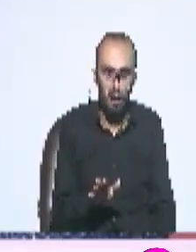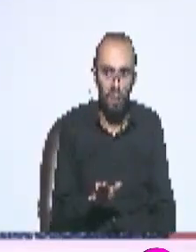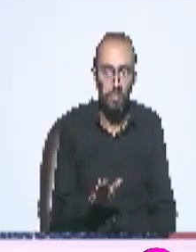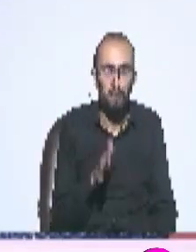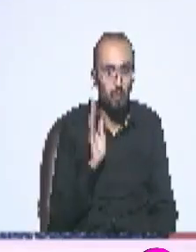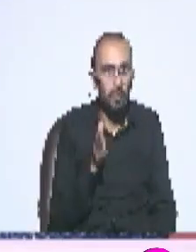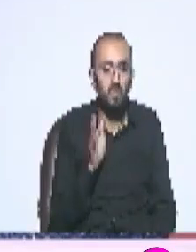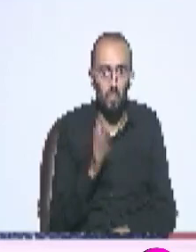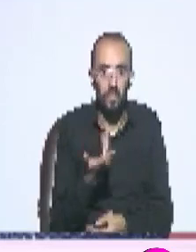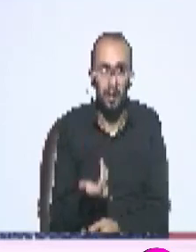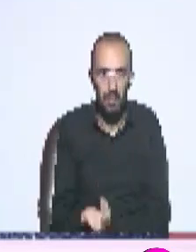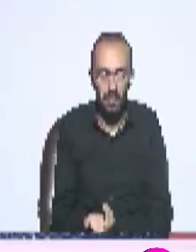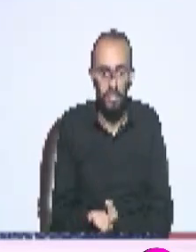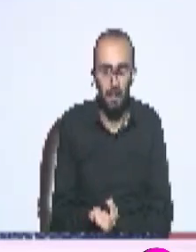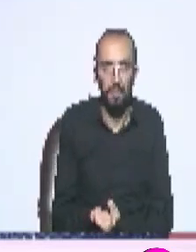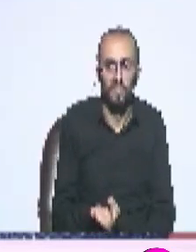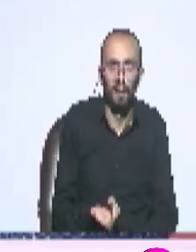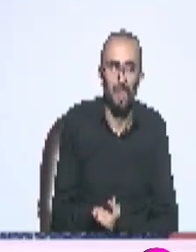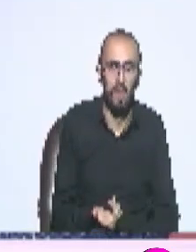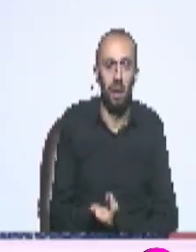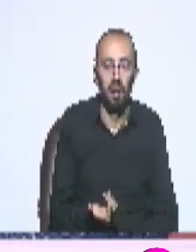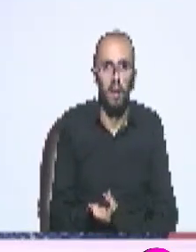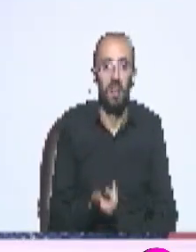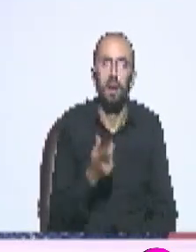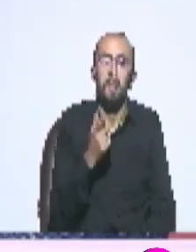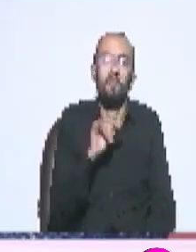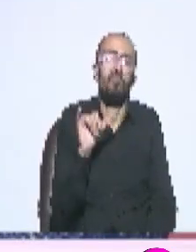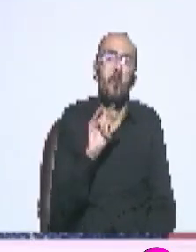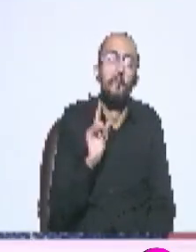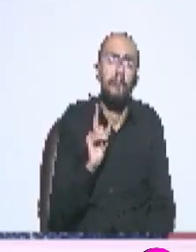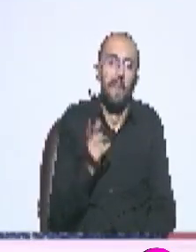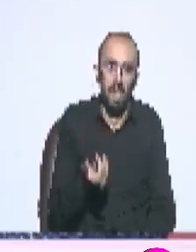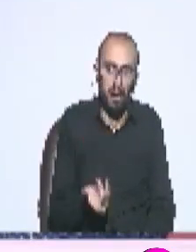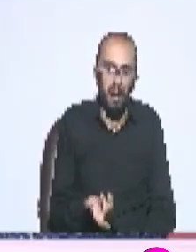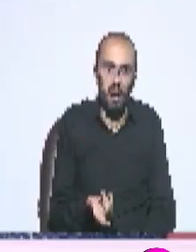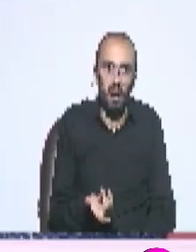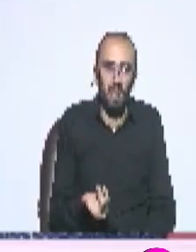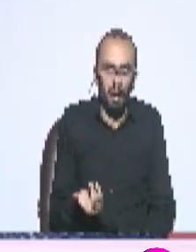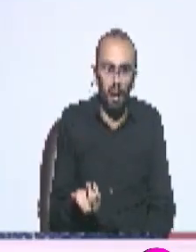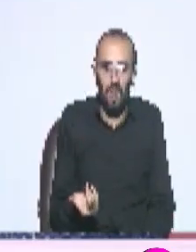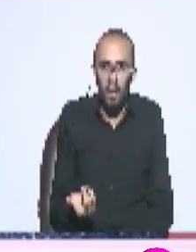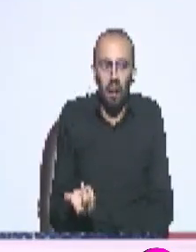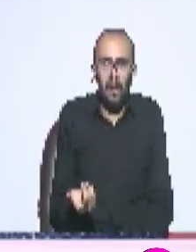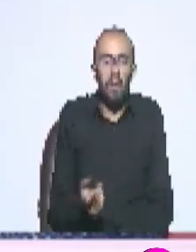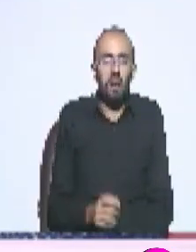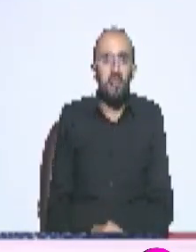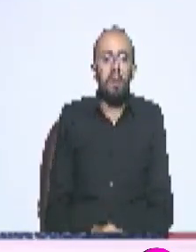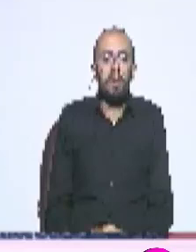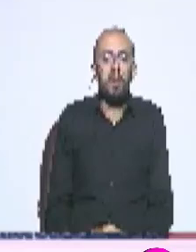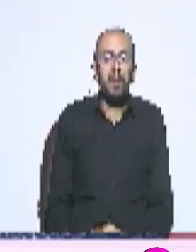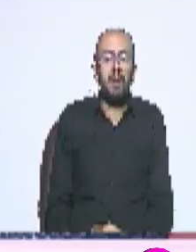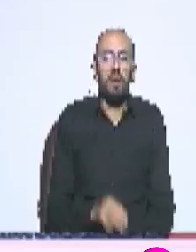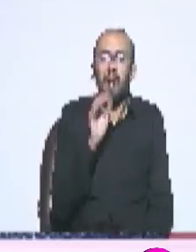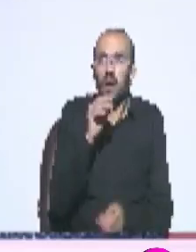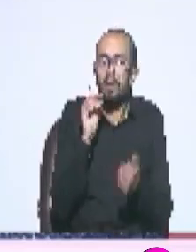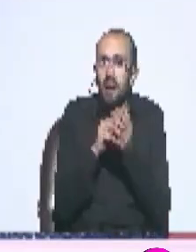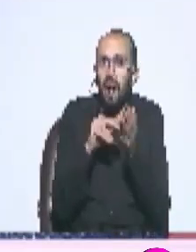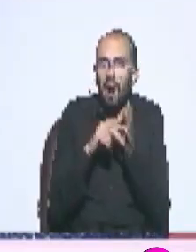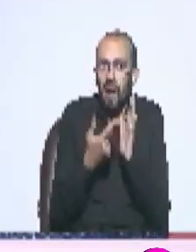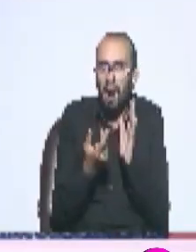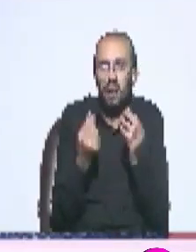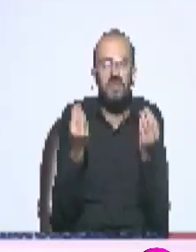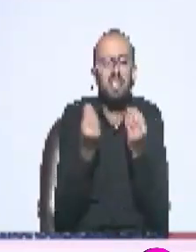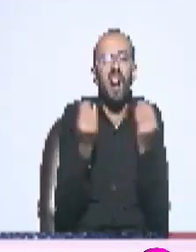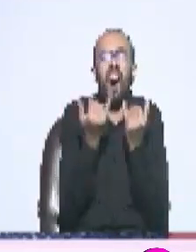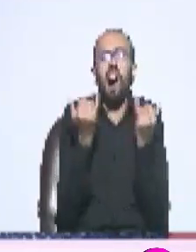ا مش ذات امبورتنت يعني مش ذات اهميه اكتر تمام فنبت احنا نعمل ايه بمنتهى